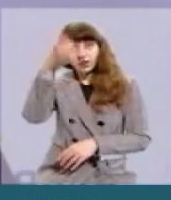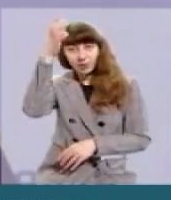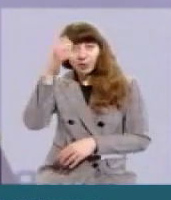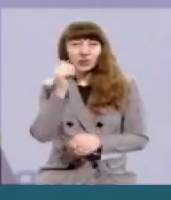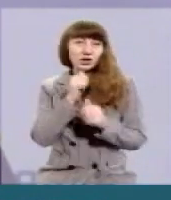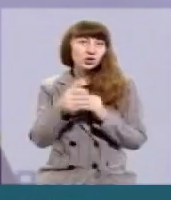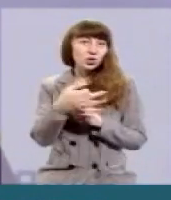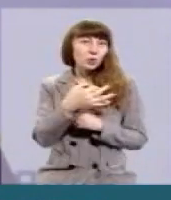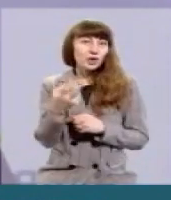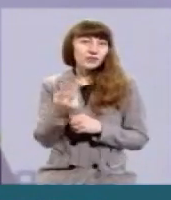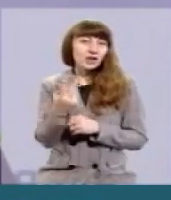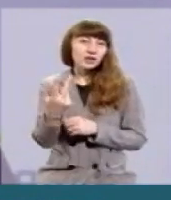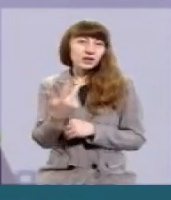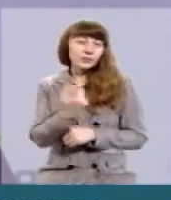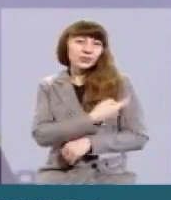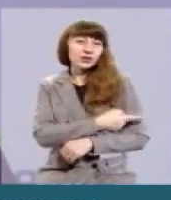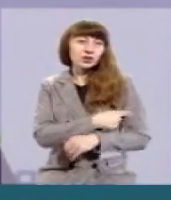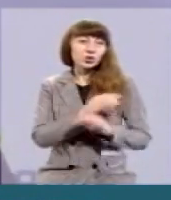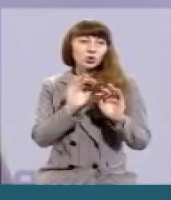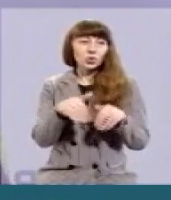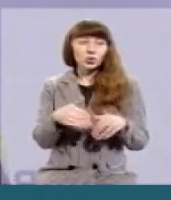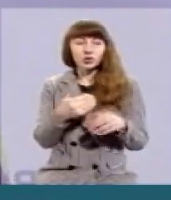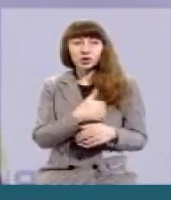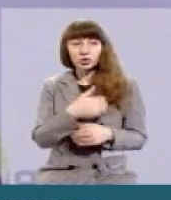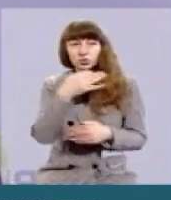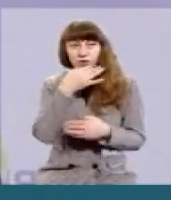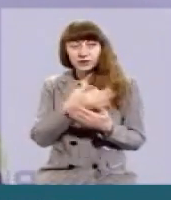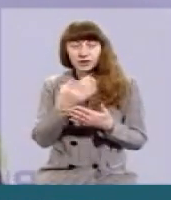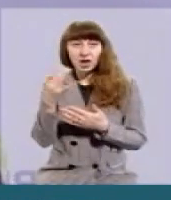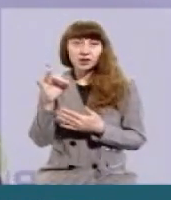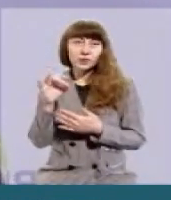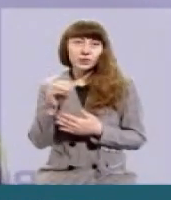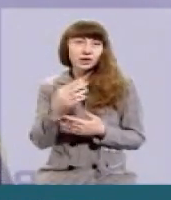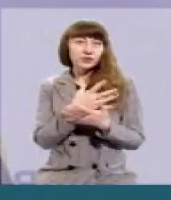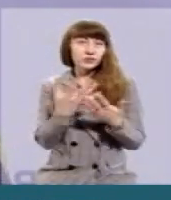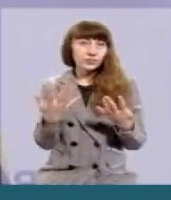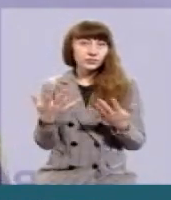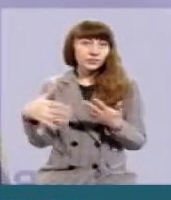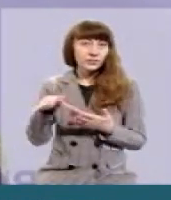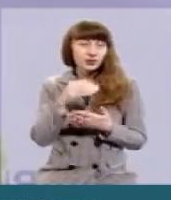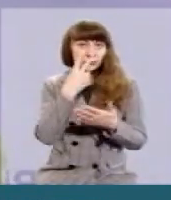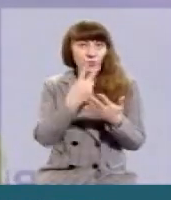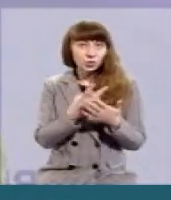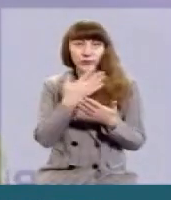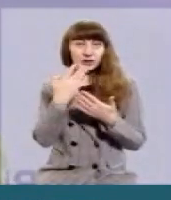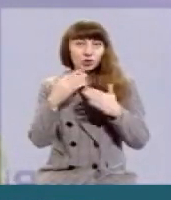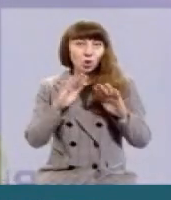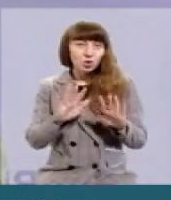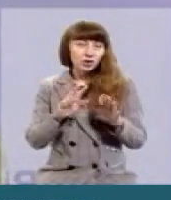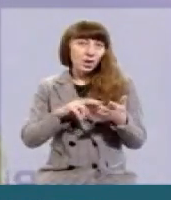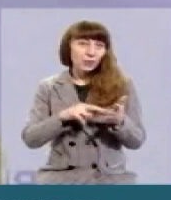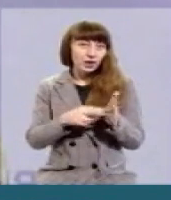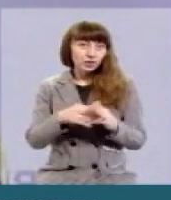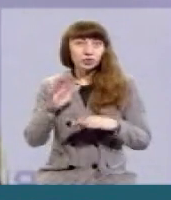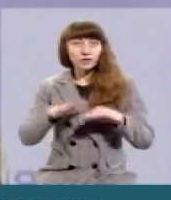В каждой области 2-3 медицинских колледжа. Я хочу сказать акиматам, что вместе мы смотрим не только на проект, но и на квалификацию